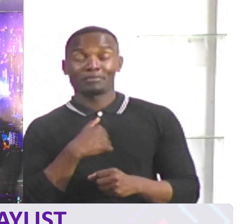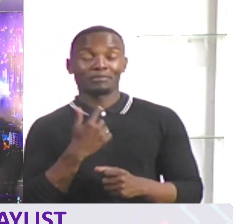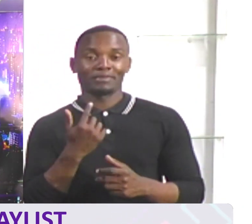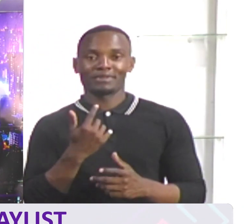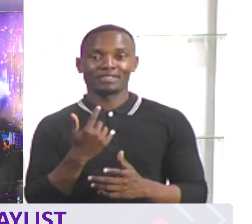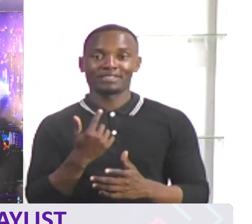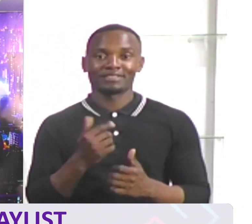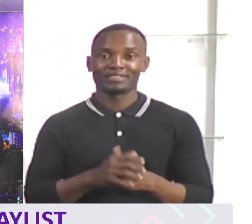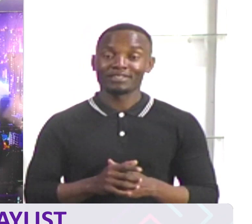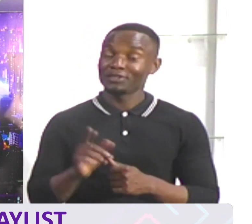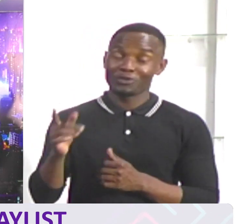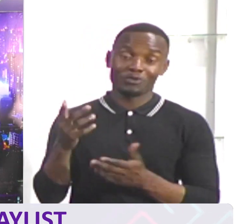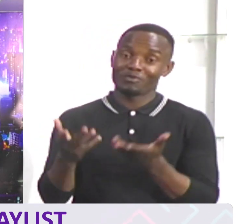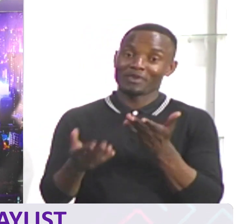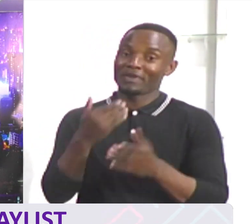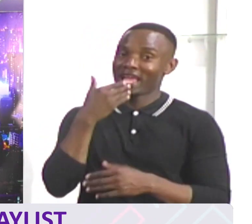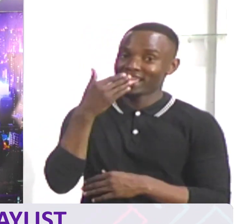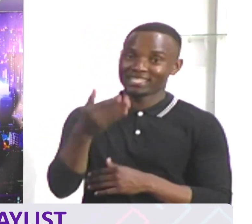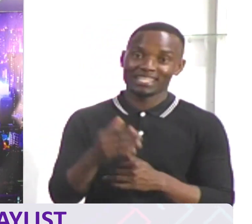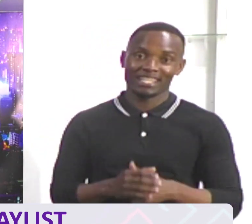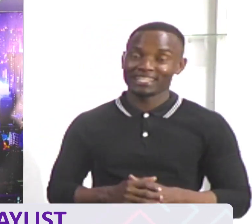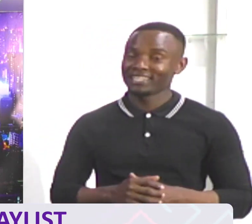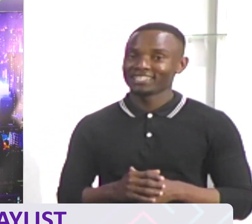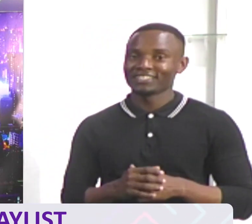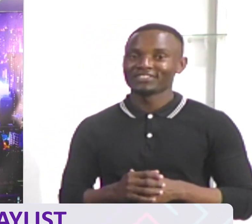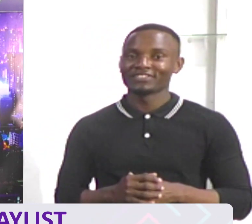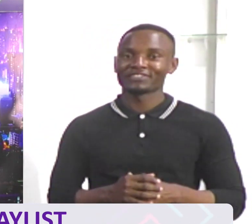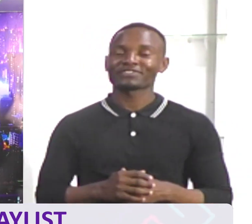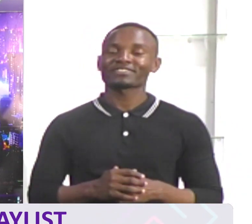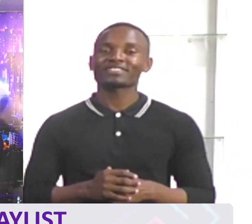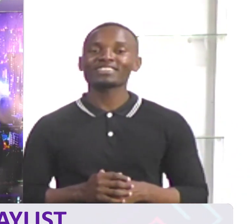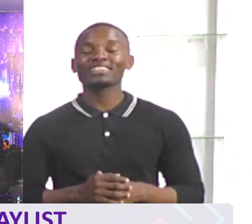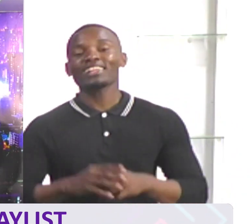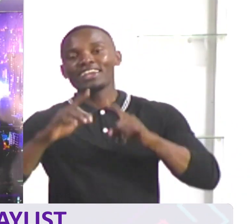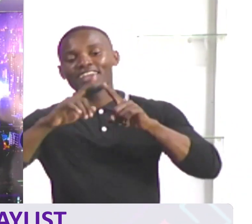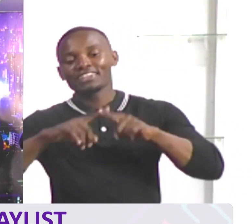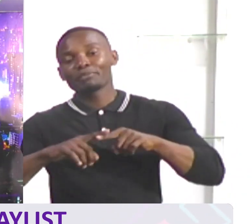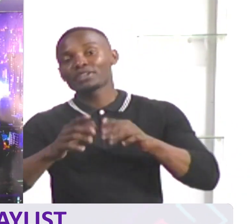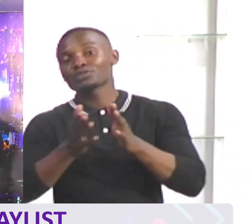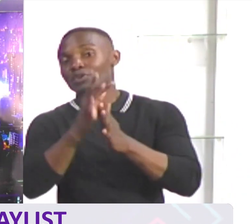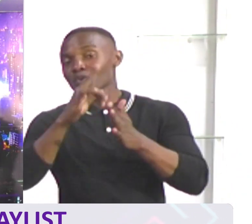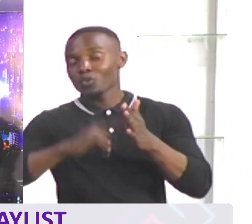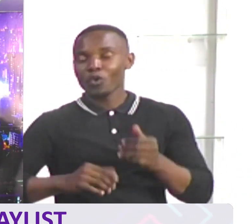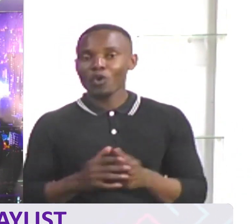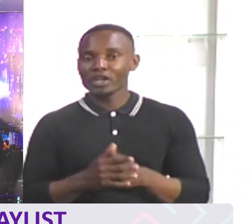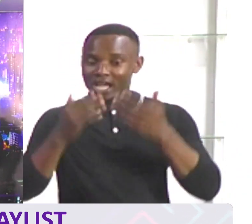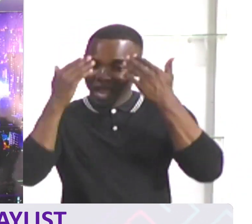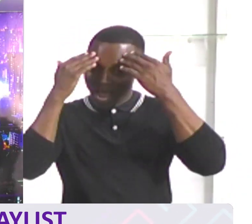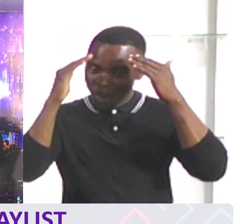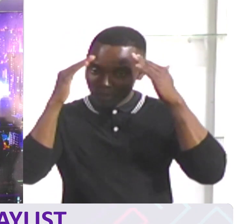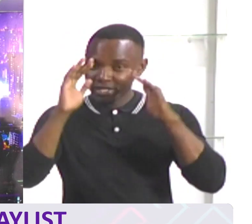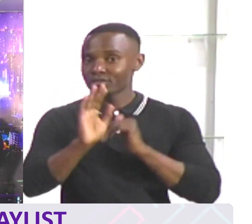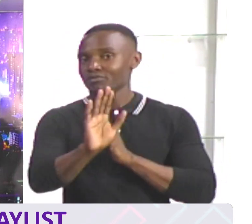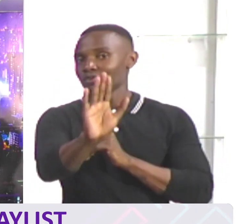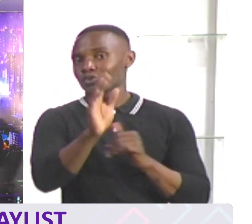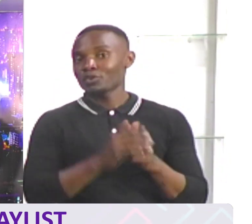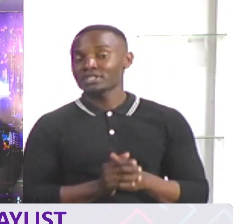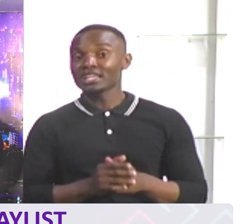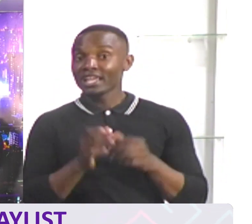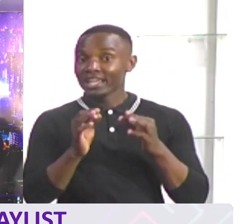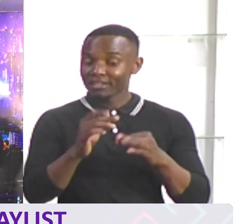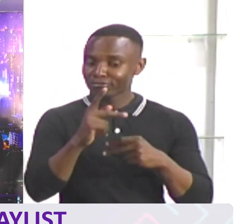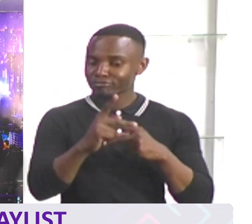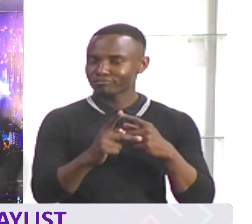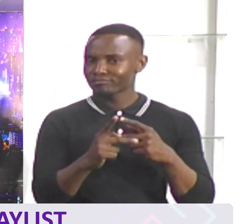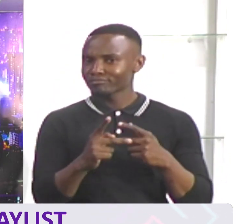mjini. Mimi za mjini. But mimi siko mjini. Vile mshoko pale huo, it depends the level of awareness. Yes. Process ikiona nyaki jana, doctor